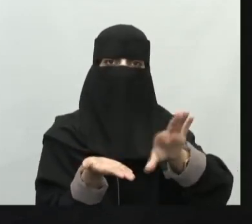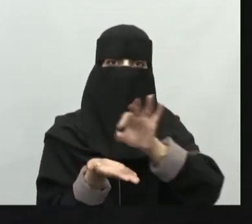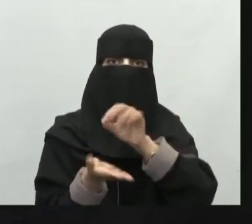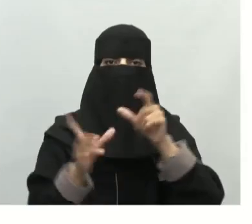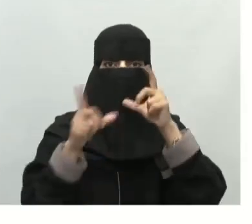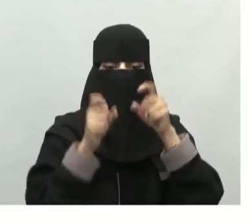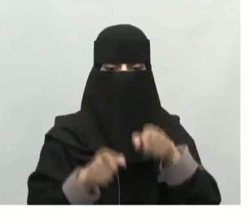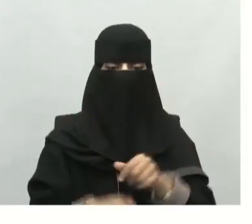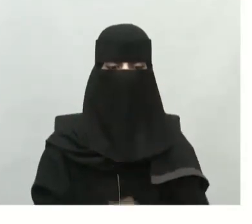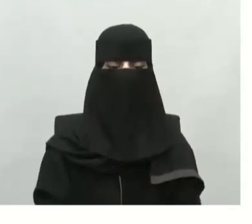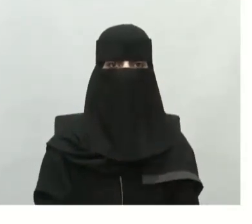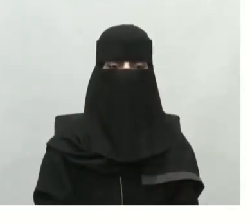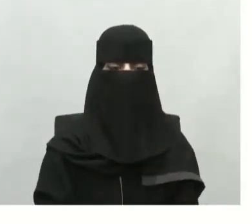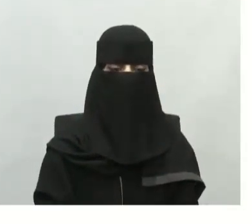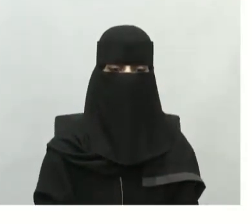صور